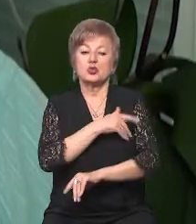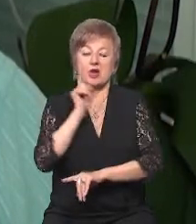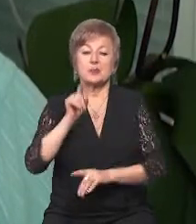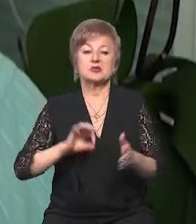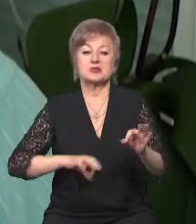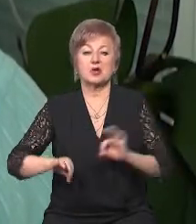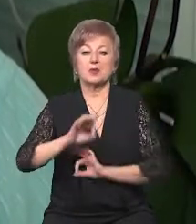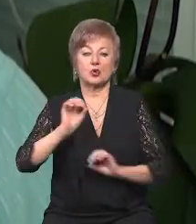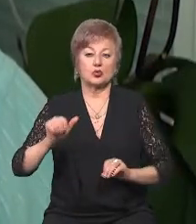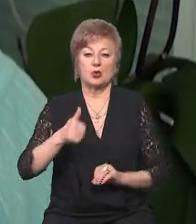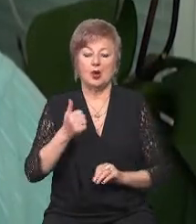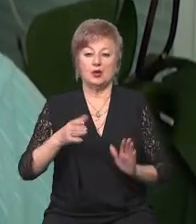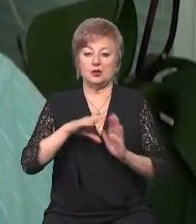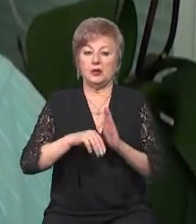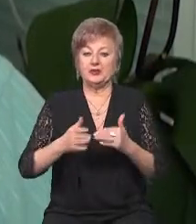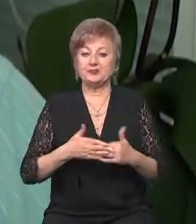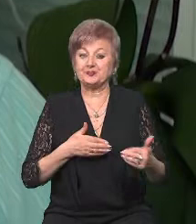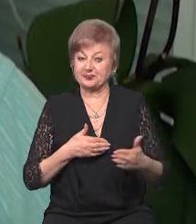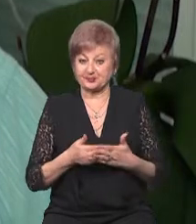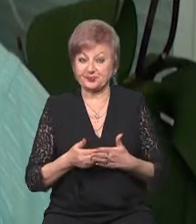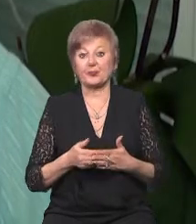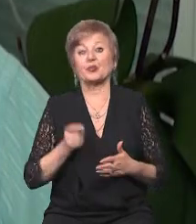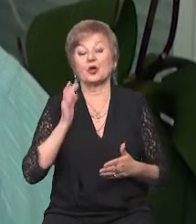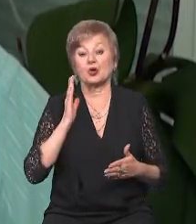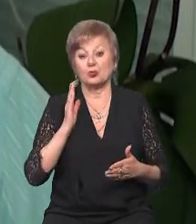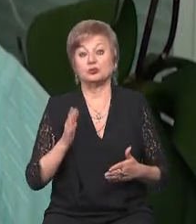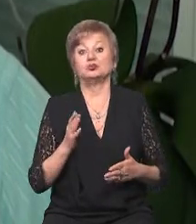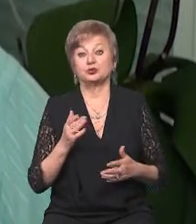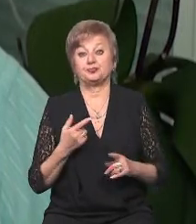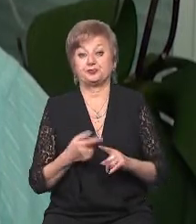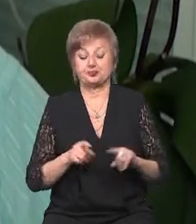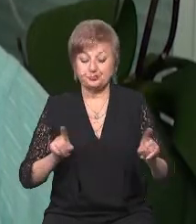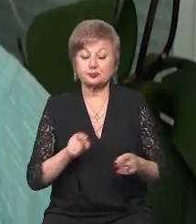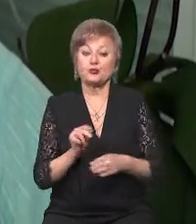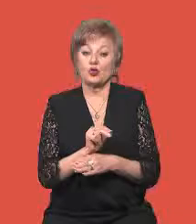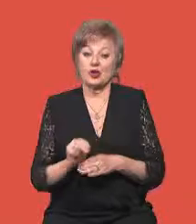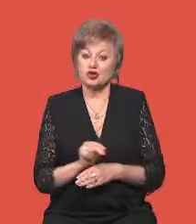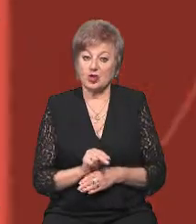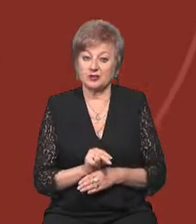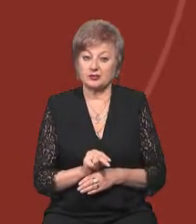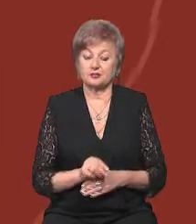розроблений та втілюється у практику. Думаю, з нового року буде переважно це оптимізація лікувальної установи.